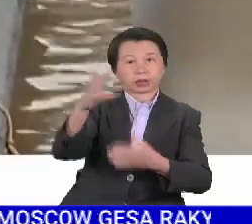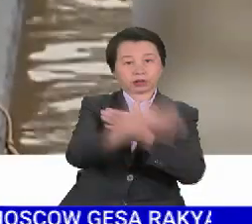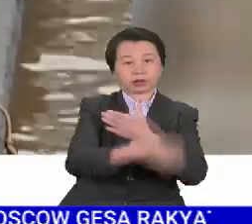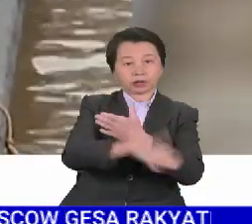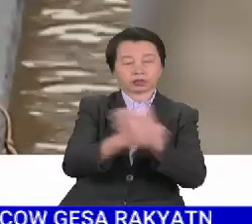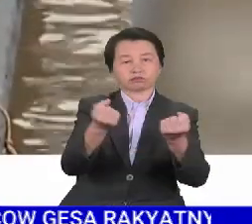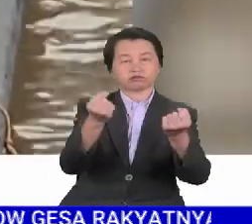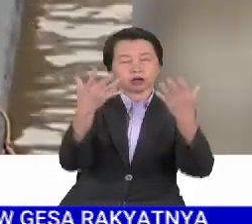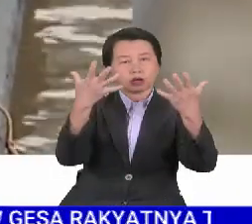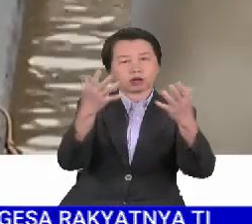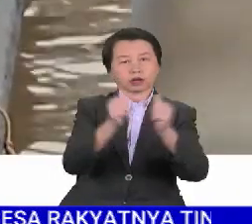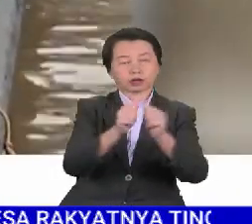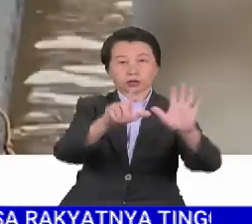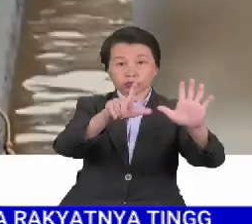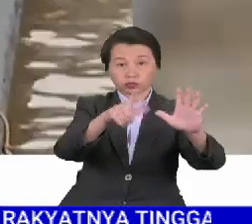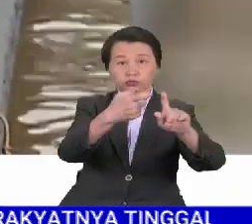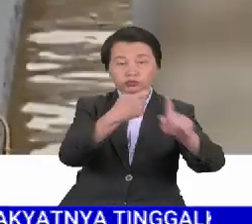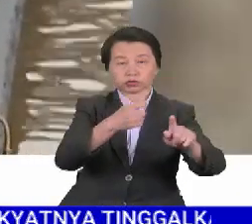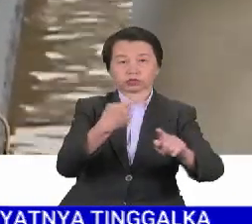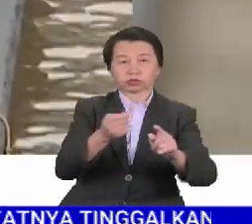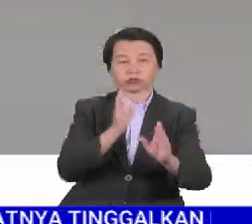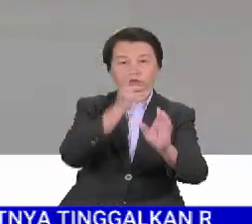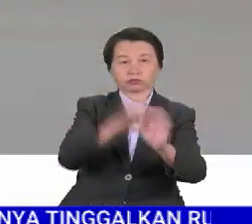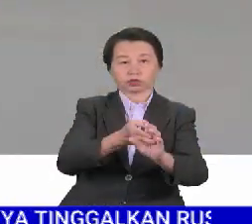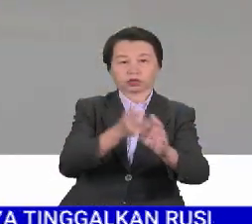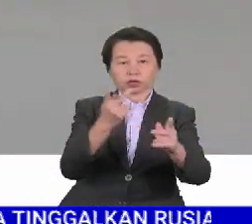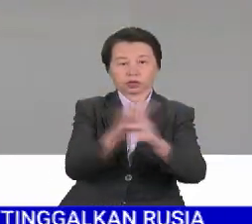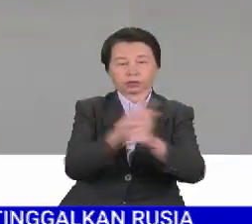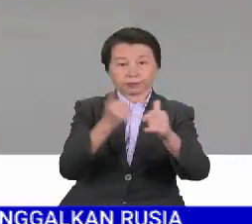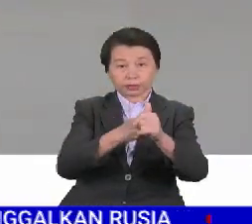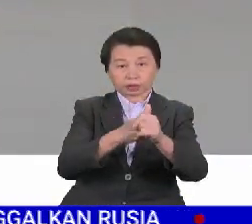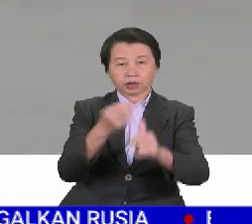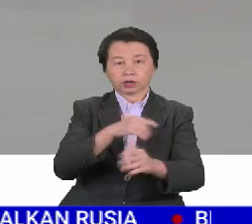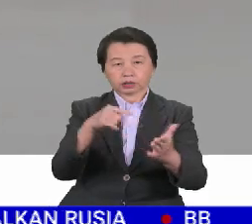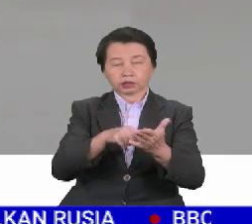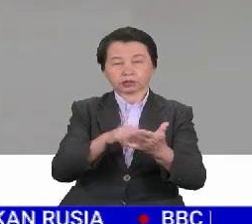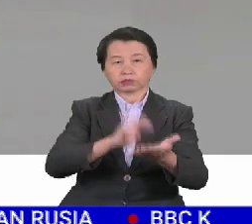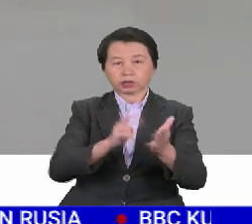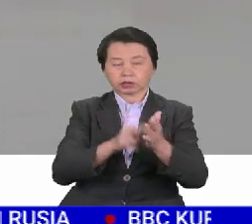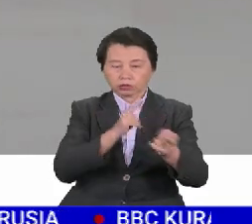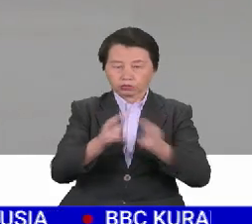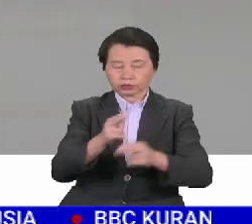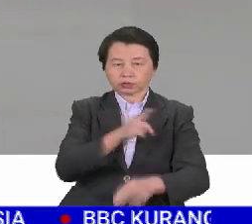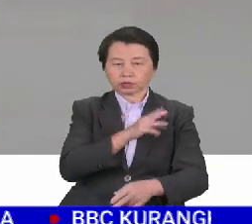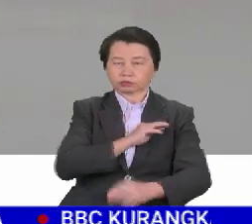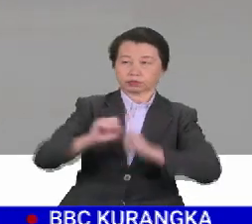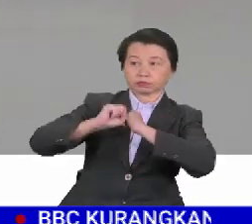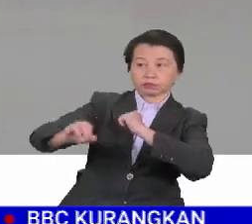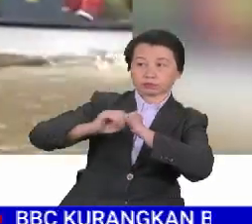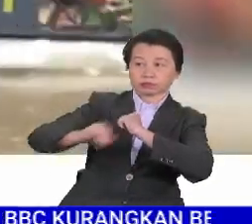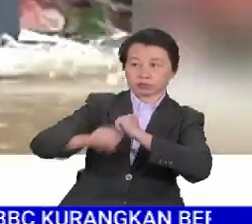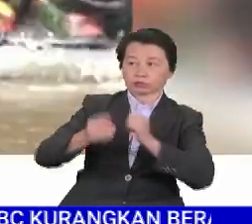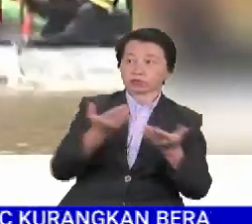yang terbanyak setakat ini dengan 7 daripadanya merupakan penyertaan kali pertama. Tambahnya, ini menunjukkan bahawa usaha kementerian dalam mempromosi